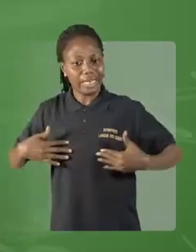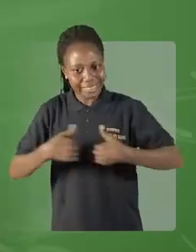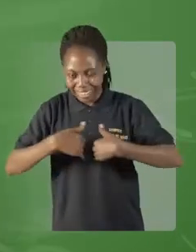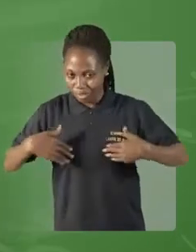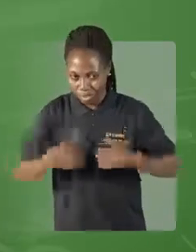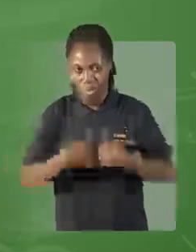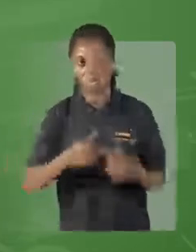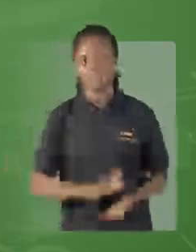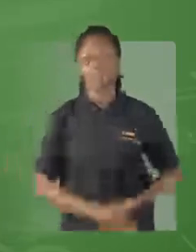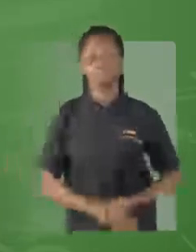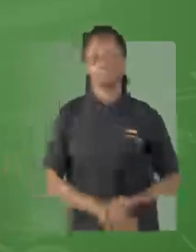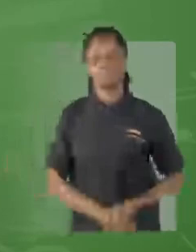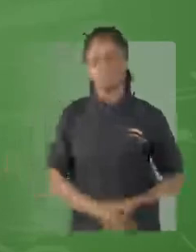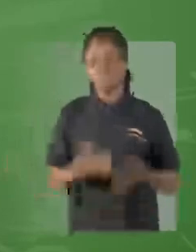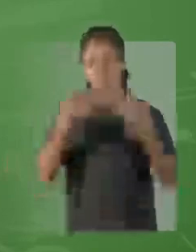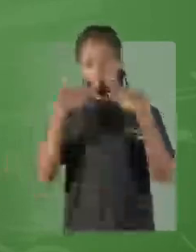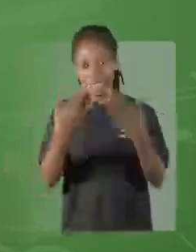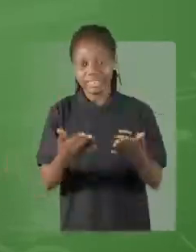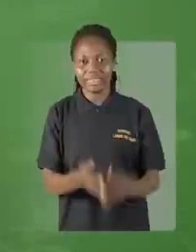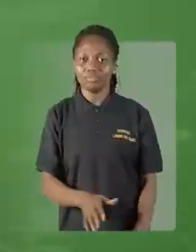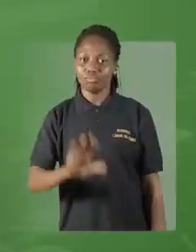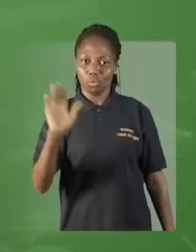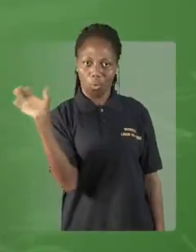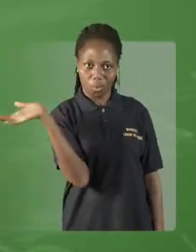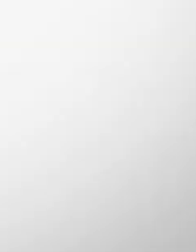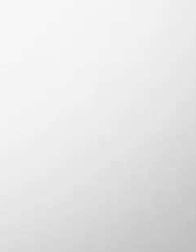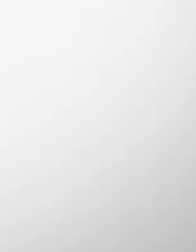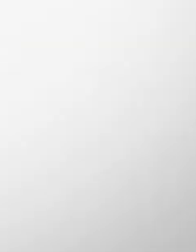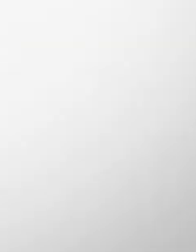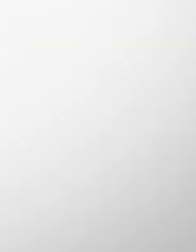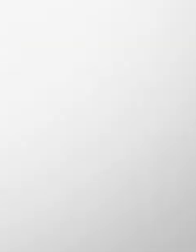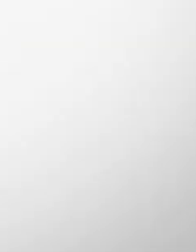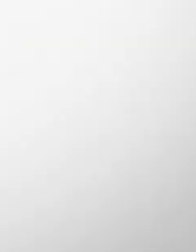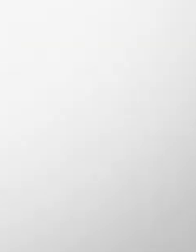Je vous remercie et bonne révision à vous.